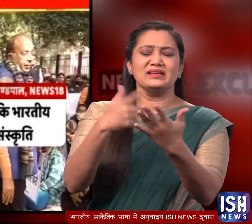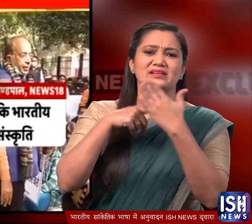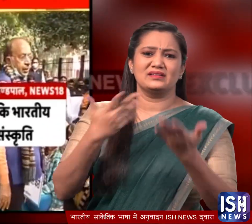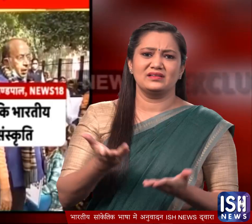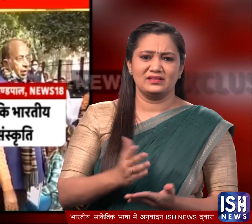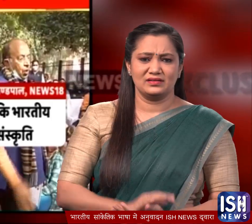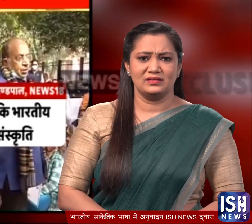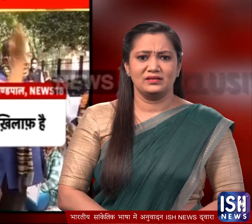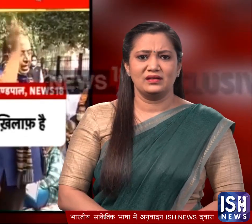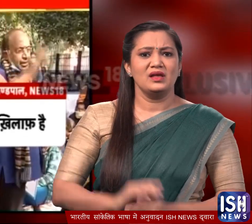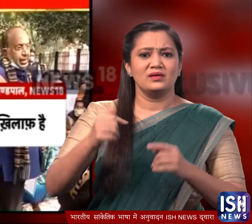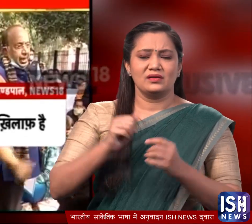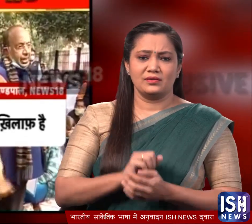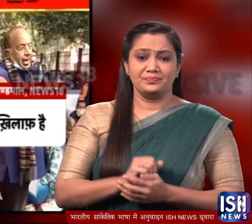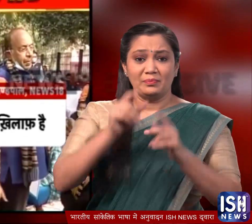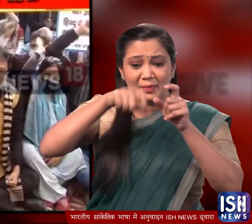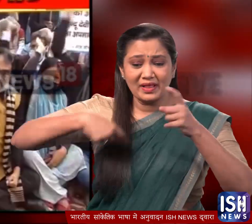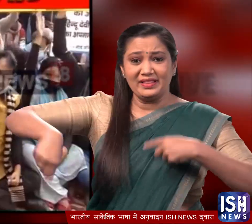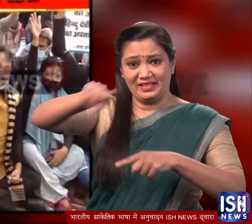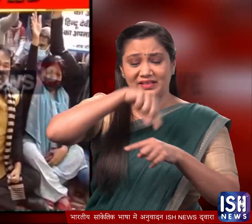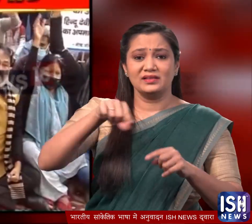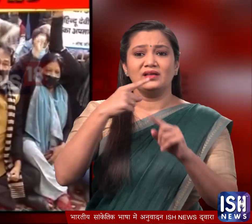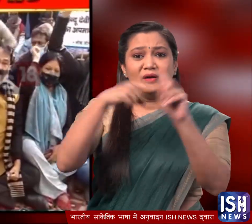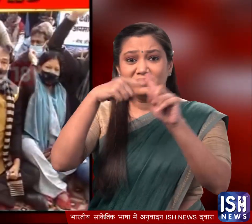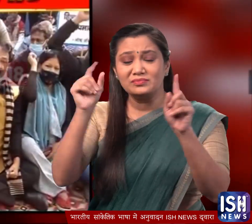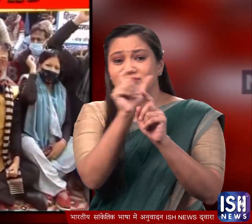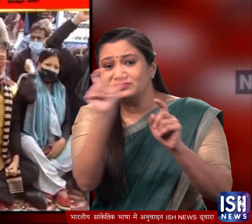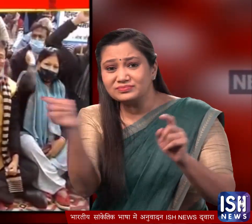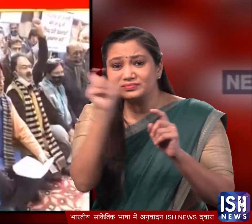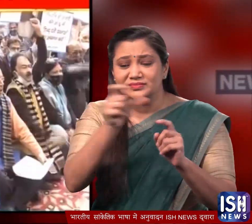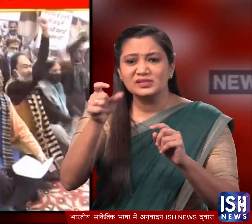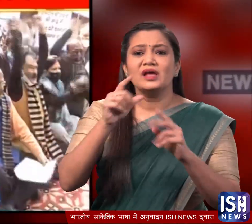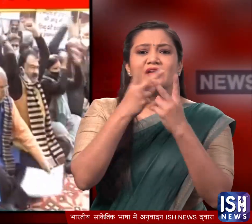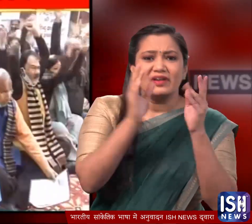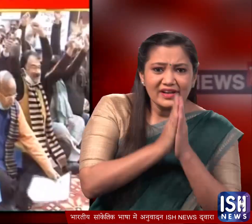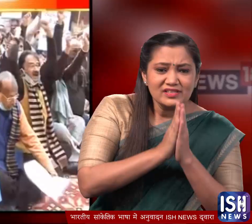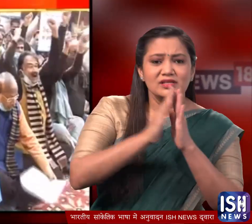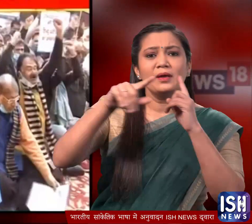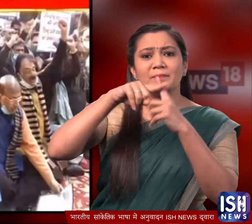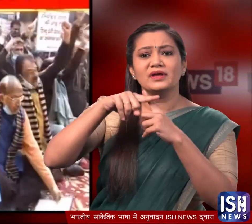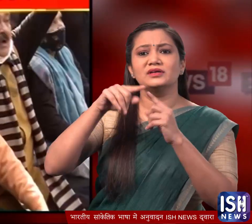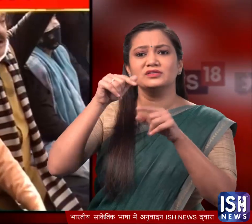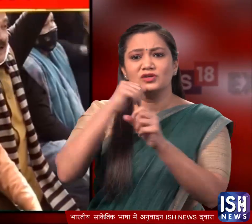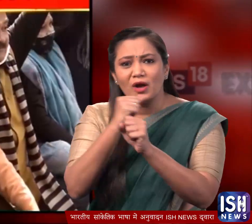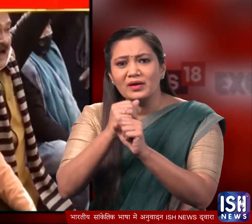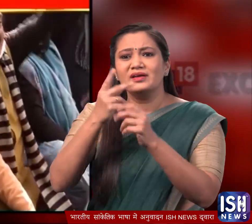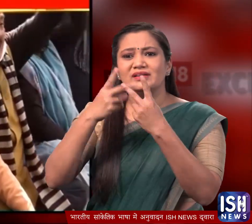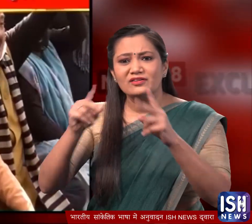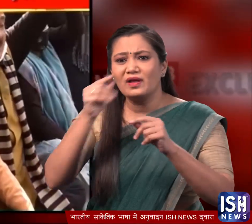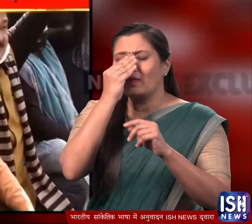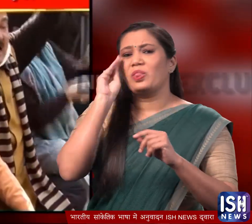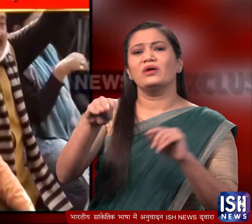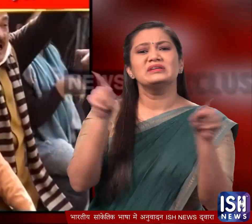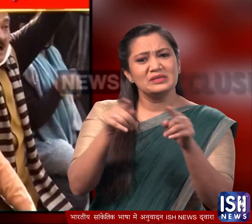जाएगा जो कि भारतीय संस्कृति के खिलाफ है। प्रदर्शनकारियों के मुताबिक वेब सीरीज तांडव में केवल धर्म का ही नहीं बल्कि